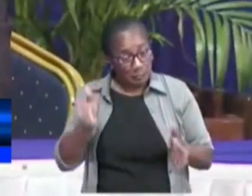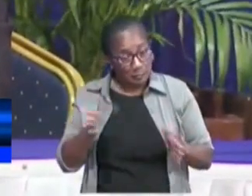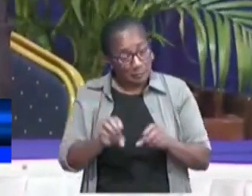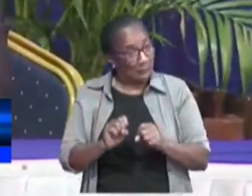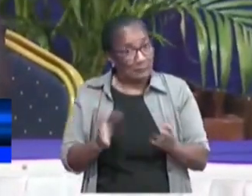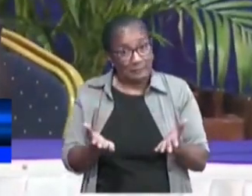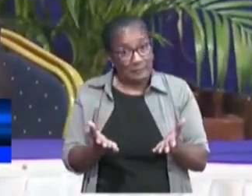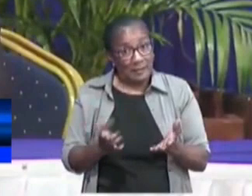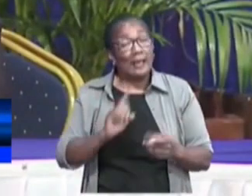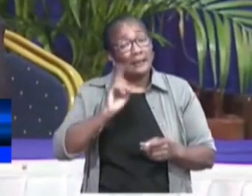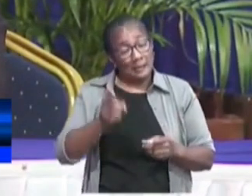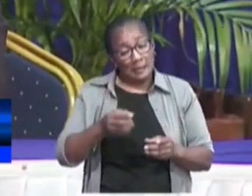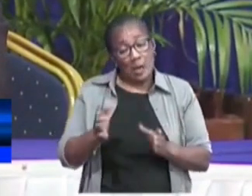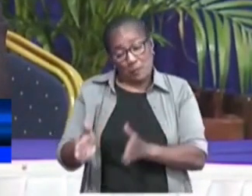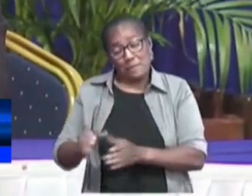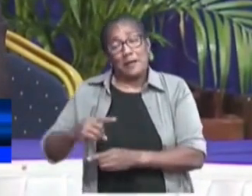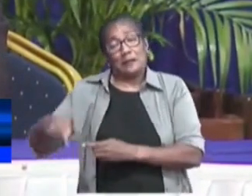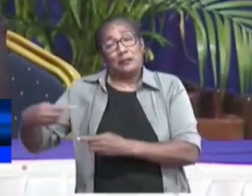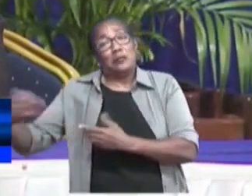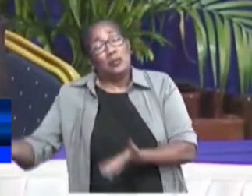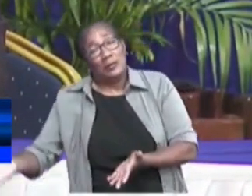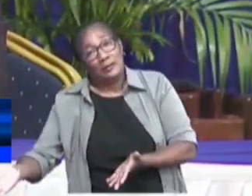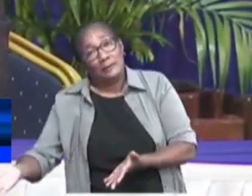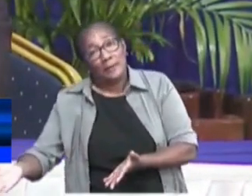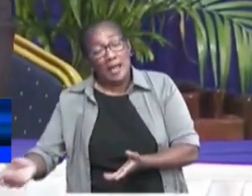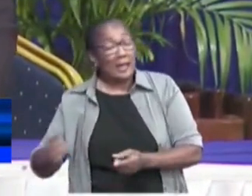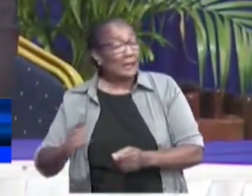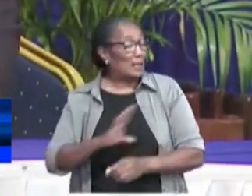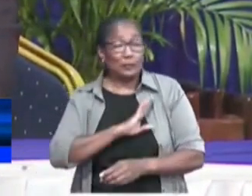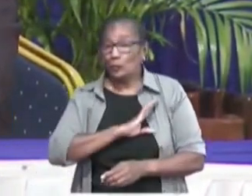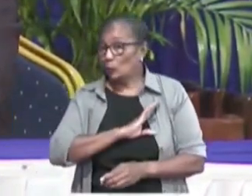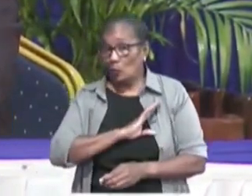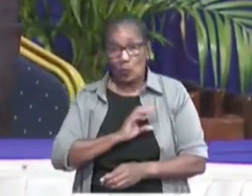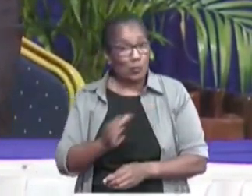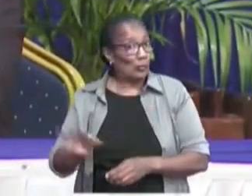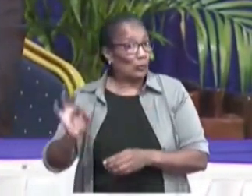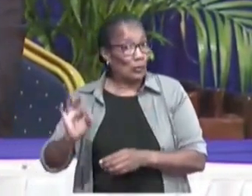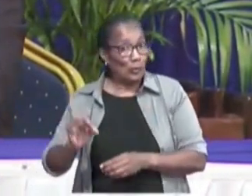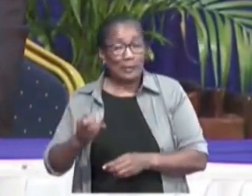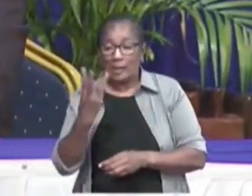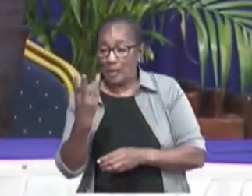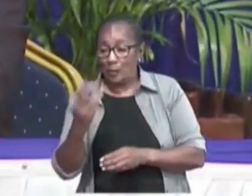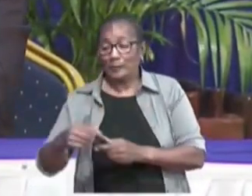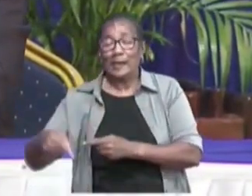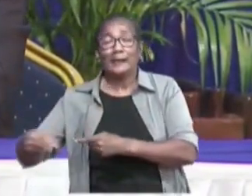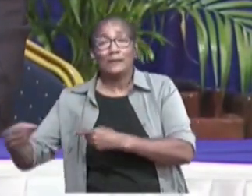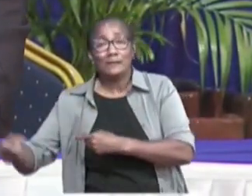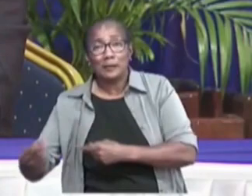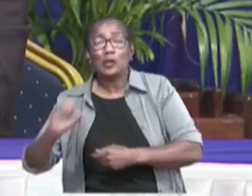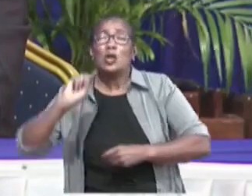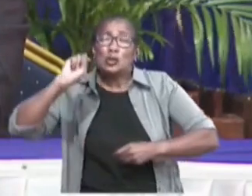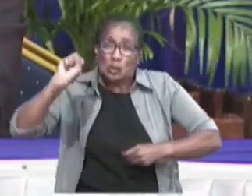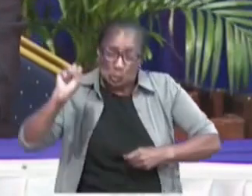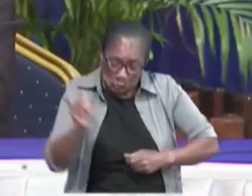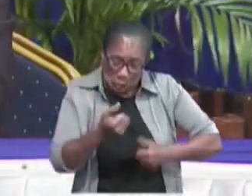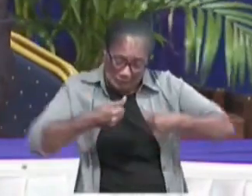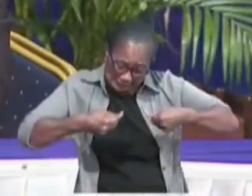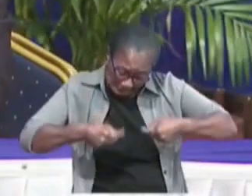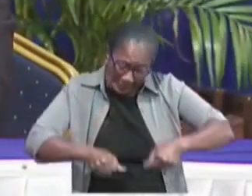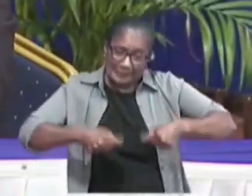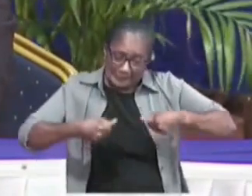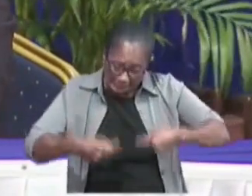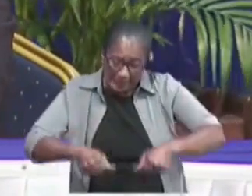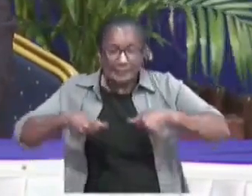dan ga je een fase verder. En als dat weer niet lukt, ga je weer een fase verder in toch strakkere maatregelen om die 4 zaken